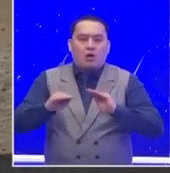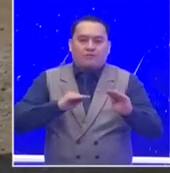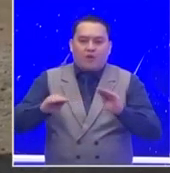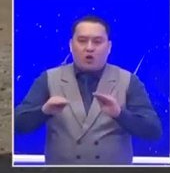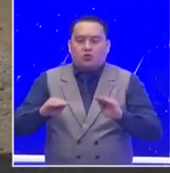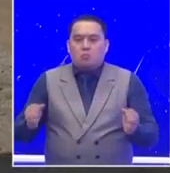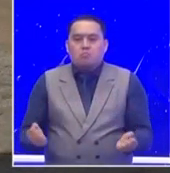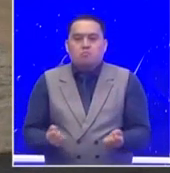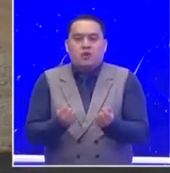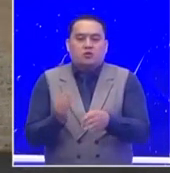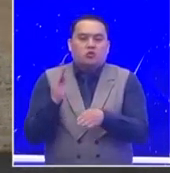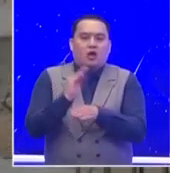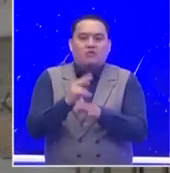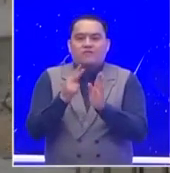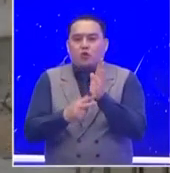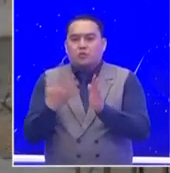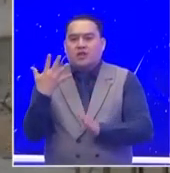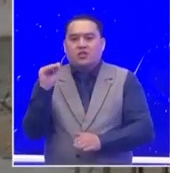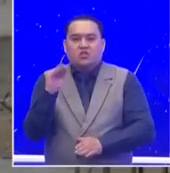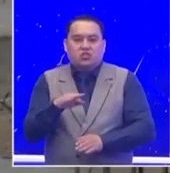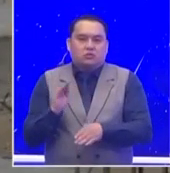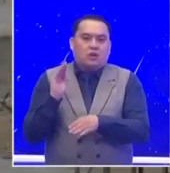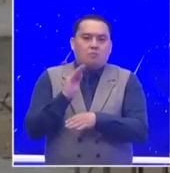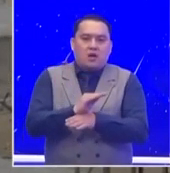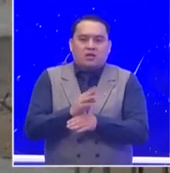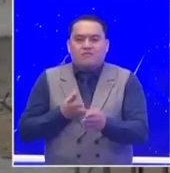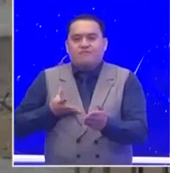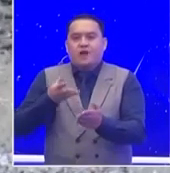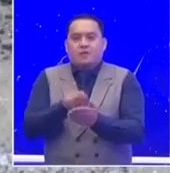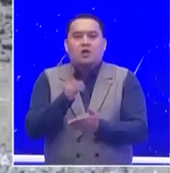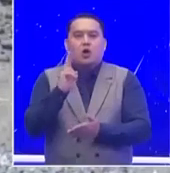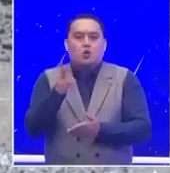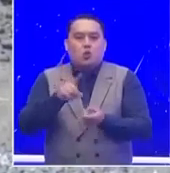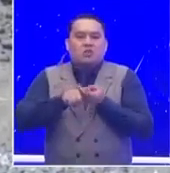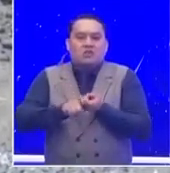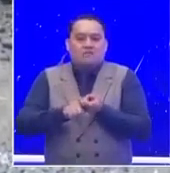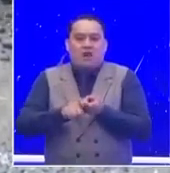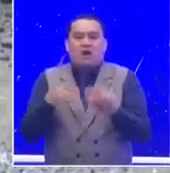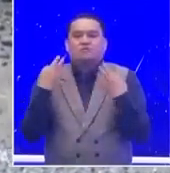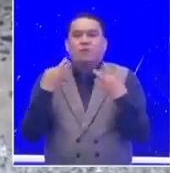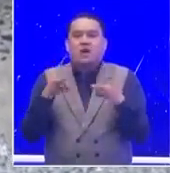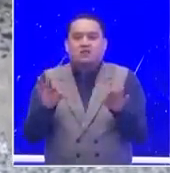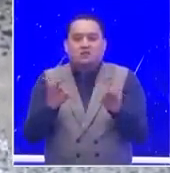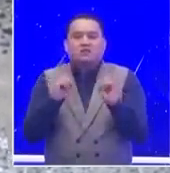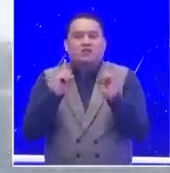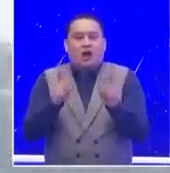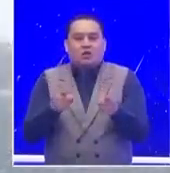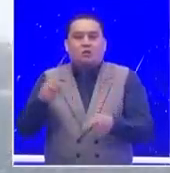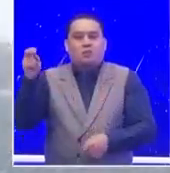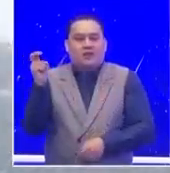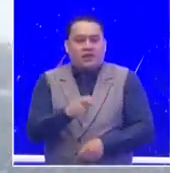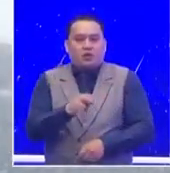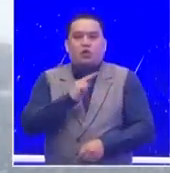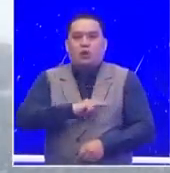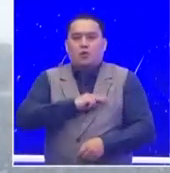предусмотрены подъемные. 85 тысяч тенге дополнительно выплатят тем, кто в связи с высвобождением согласится приехать работать